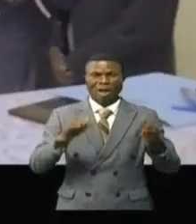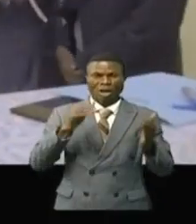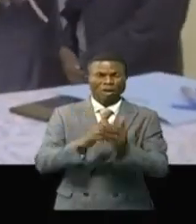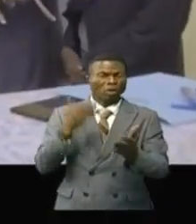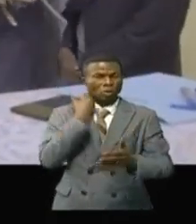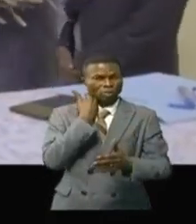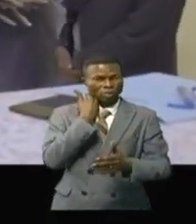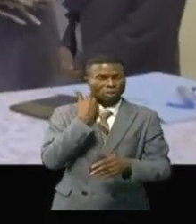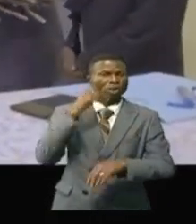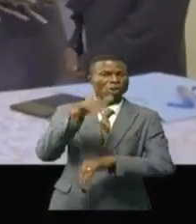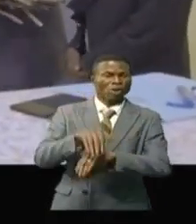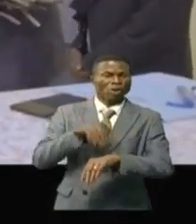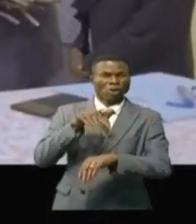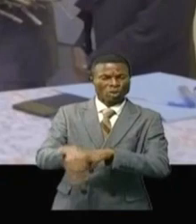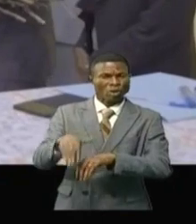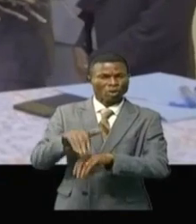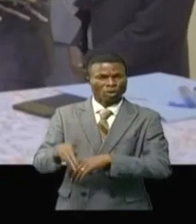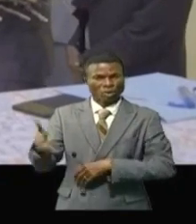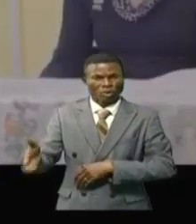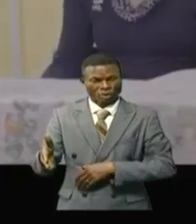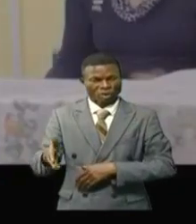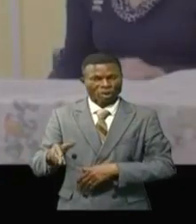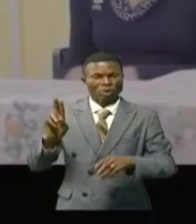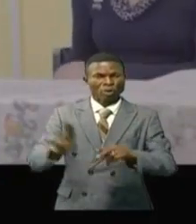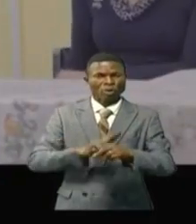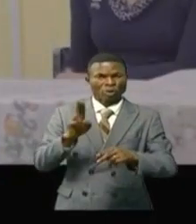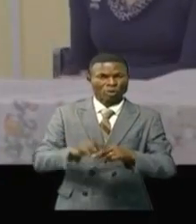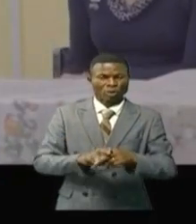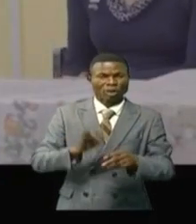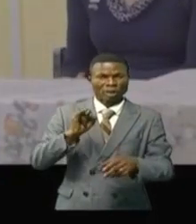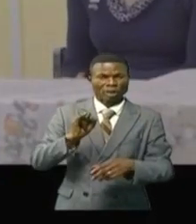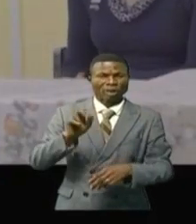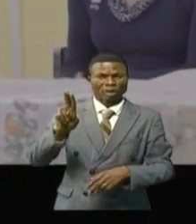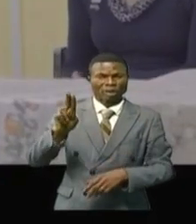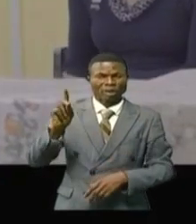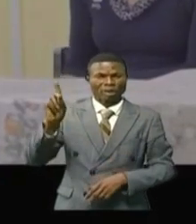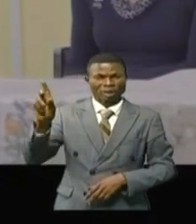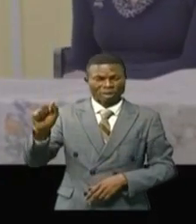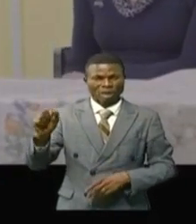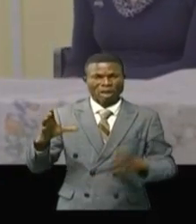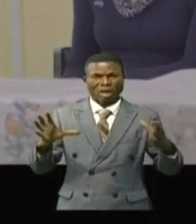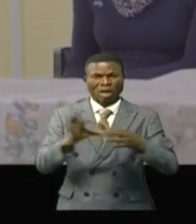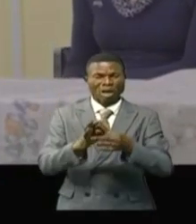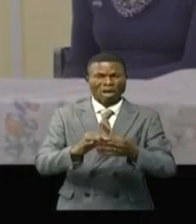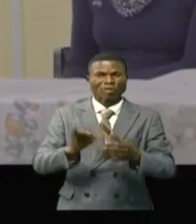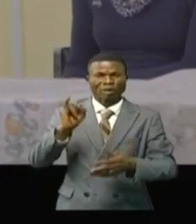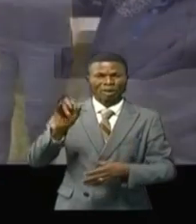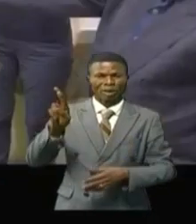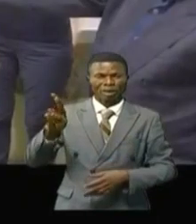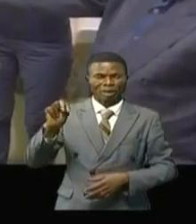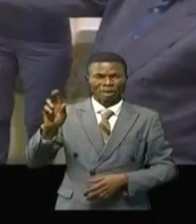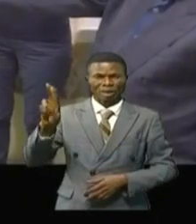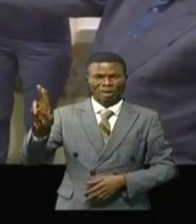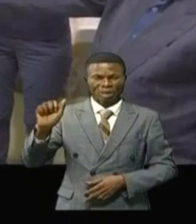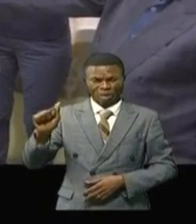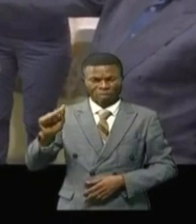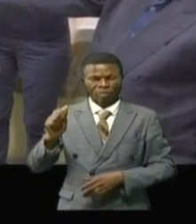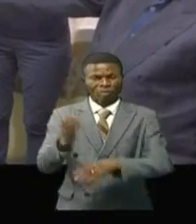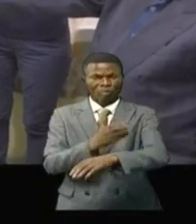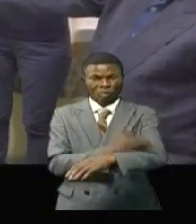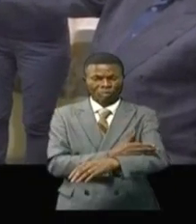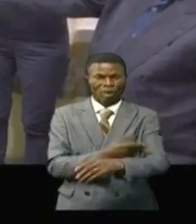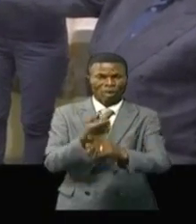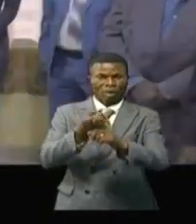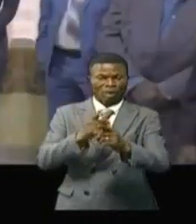de la striure brune du manioc mis en œuvre par l'IITA en collaboration avec l'INERA. Ces avancées sont les résultats